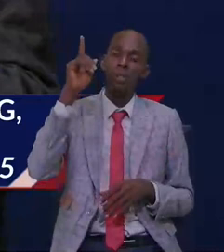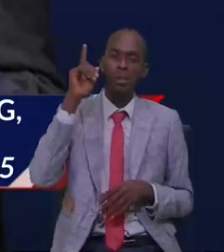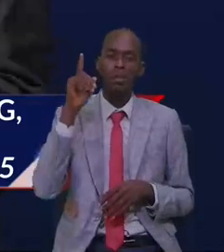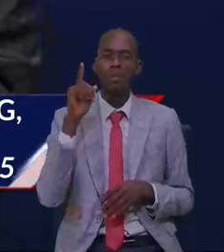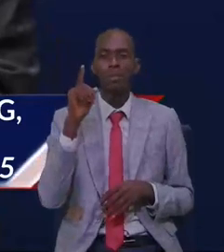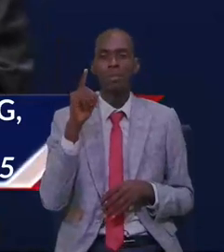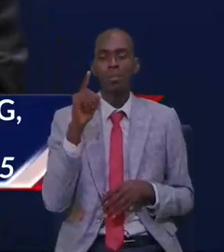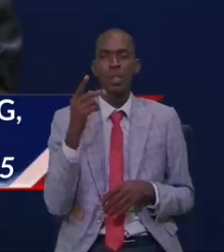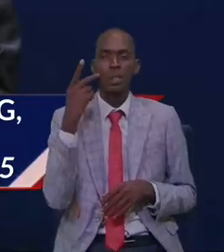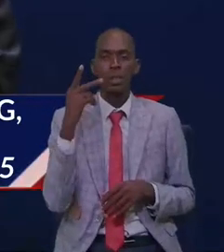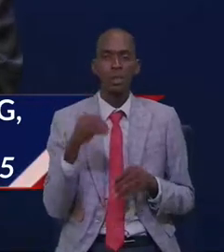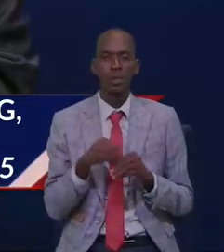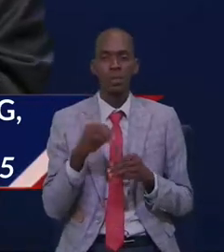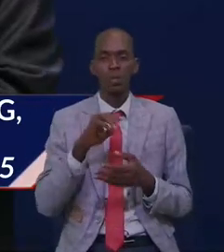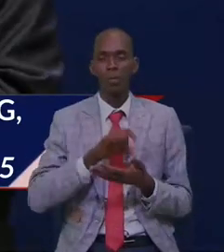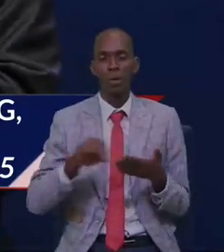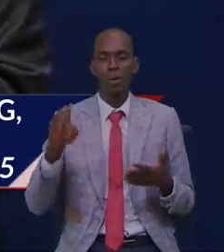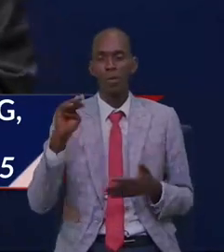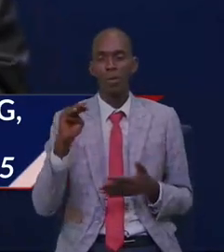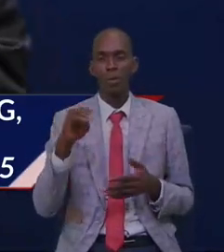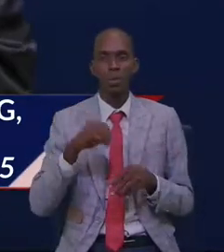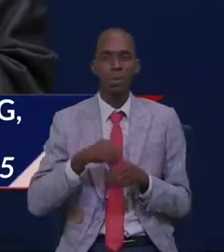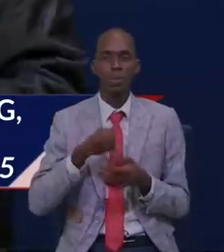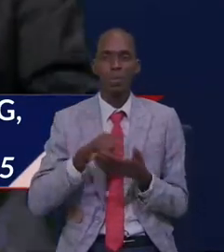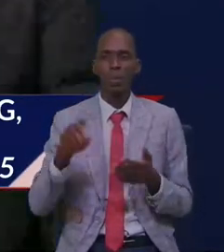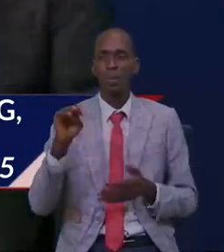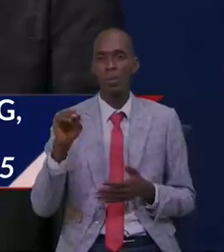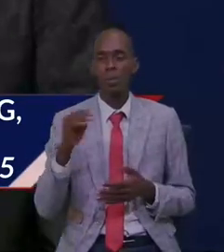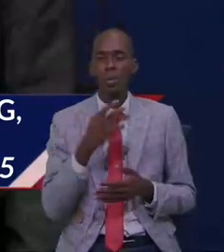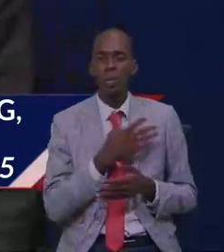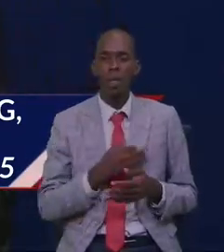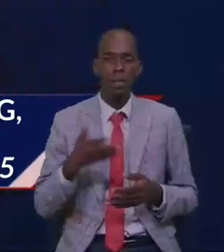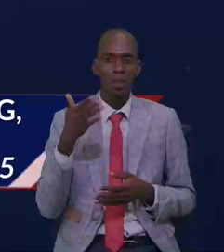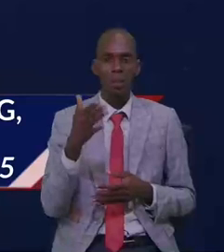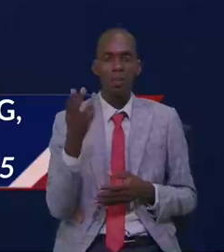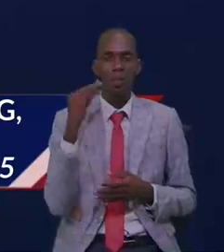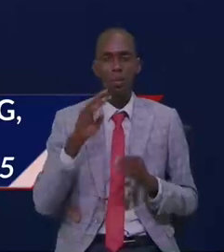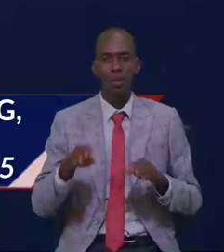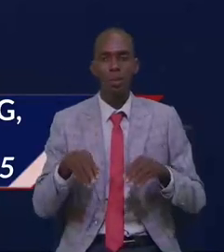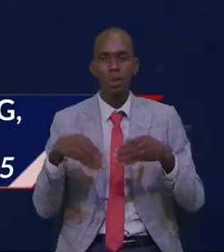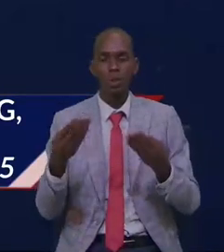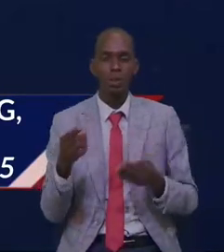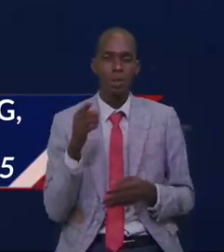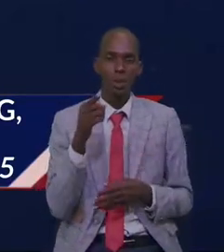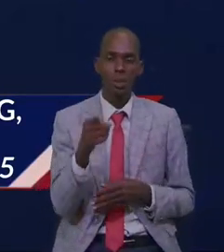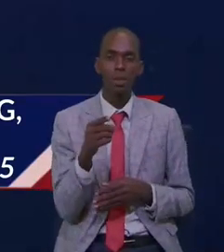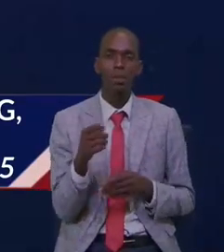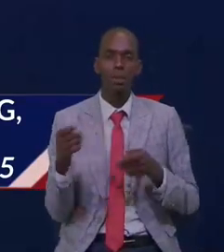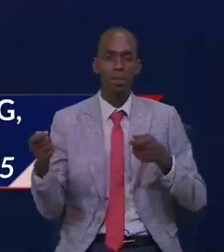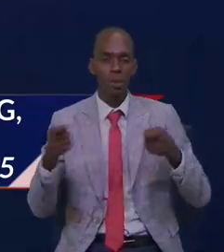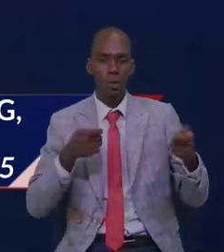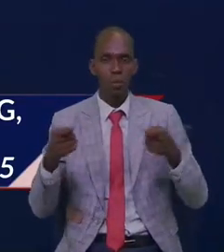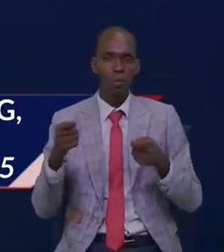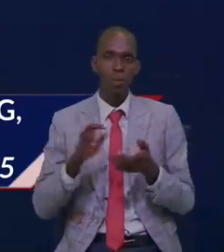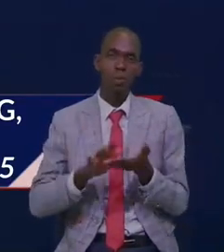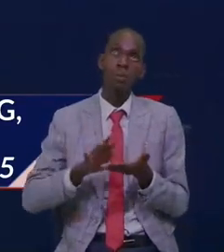Voilà le verset 14. On lui donna la domination, la gloire et